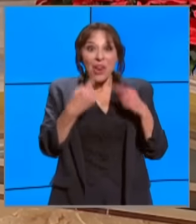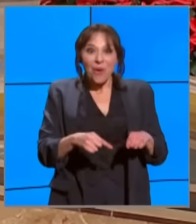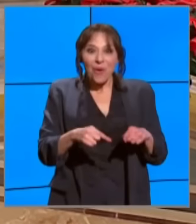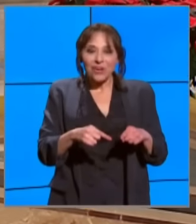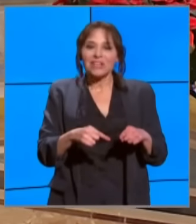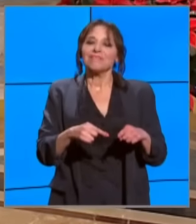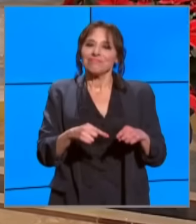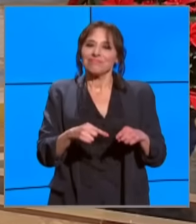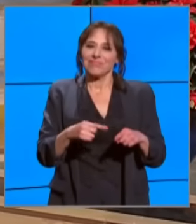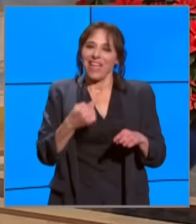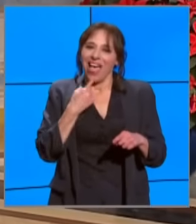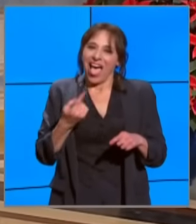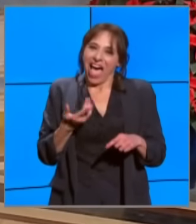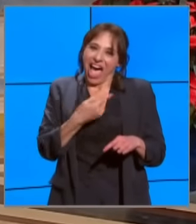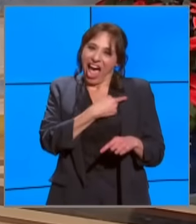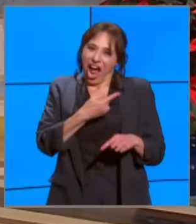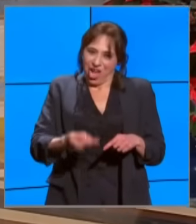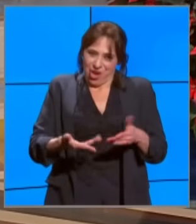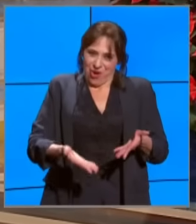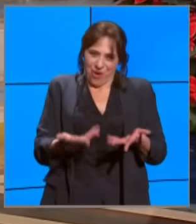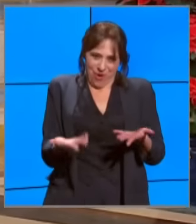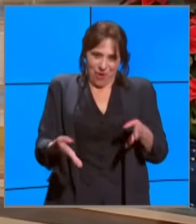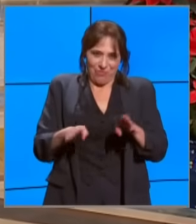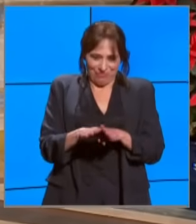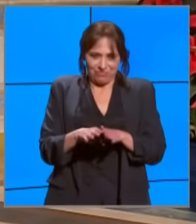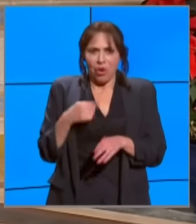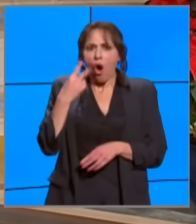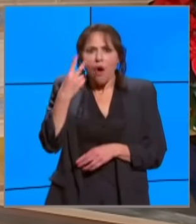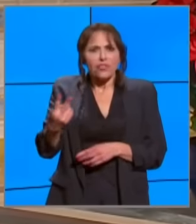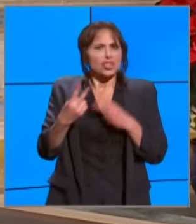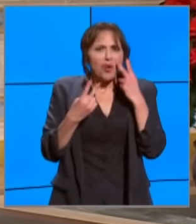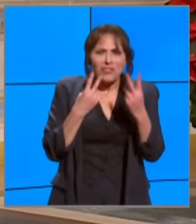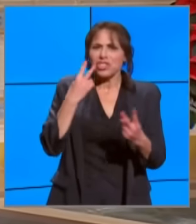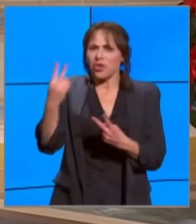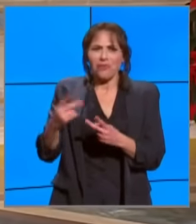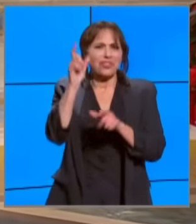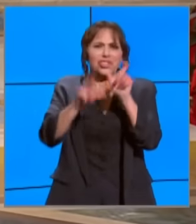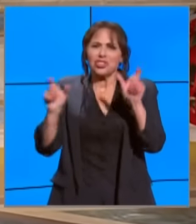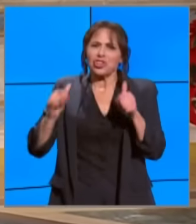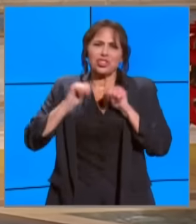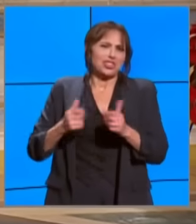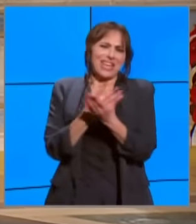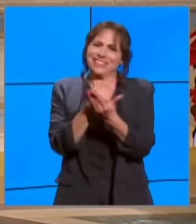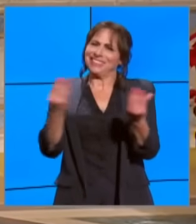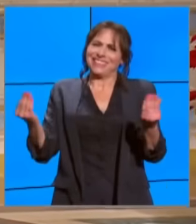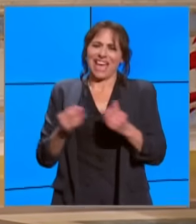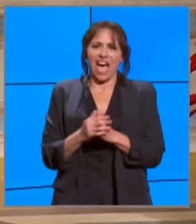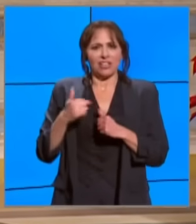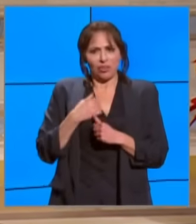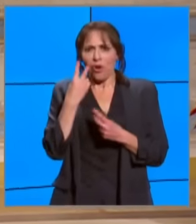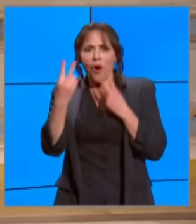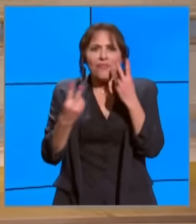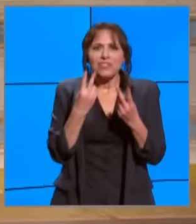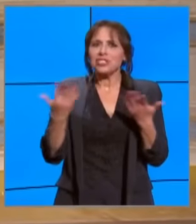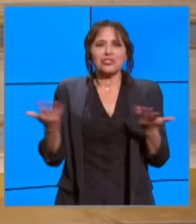nel corso dell'anno che si conclude li ho visti testimoniati da tanti nostri concittadini li ho incontrati